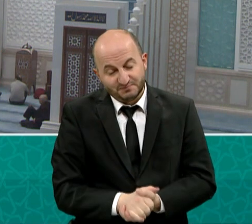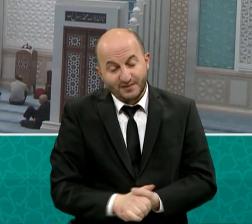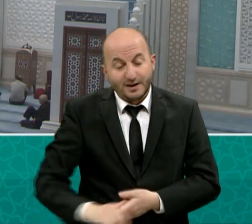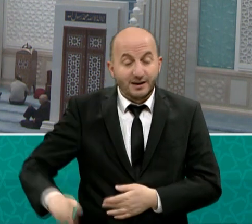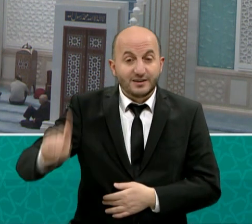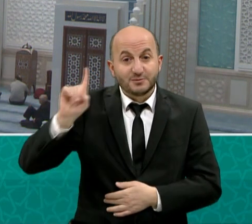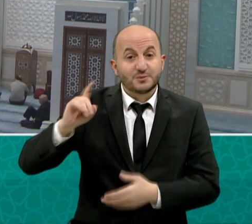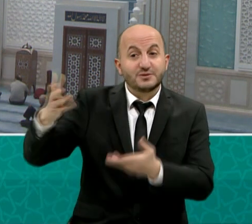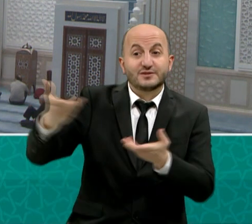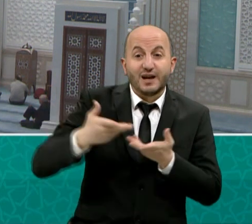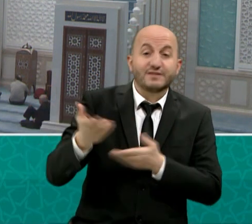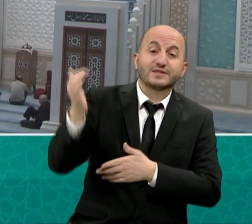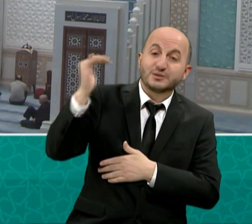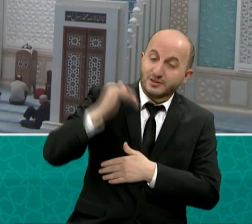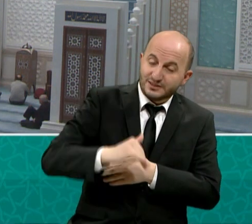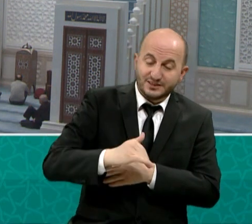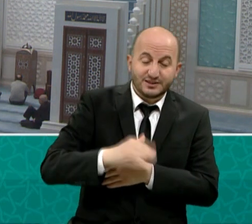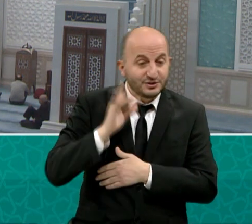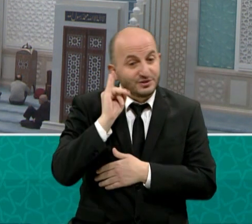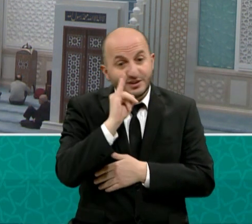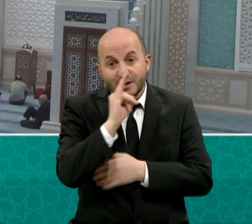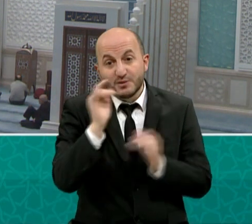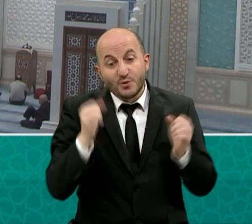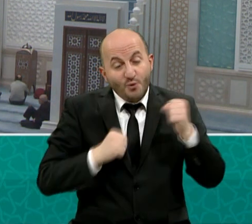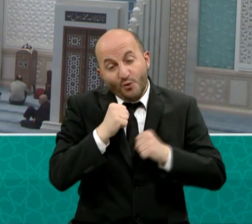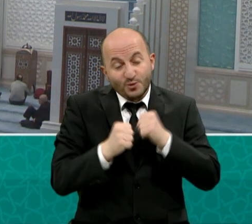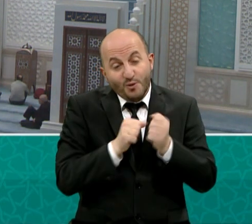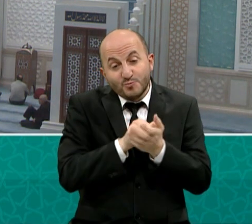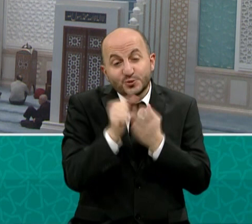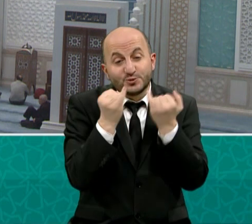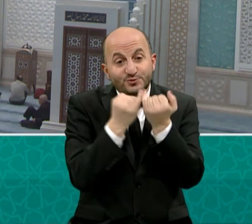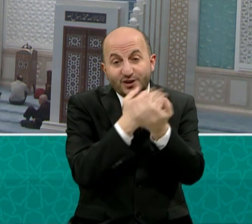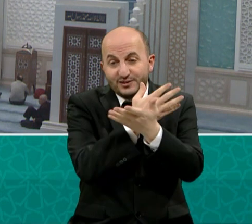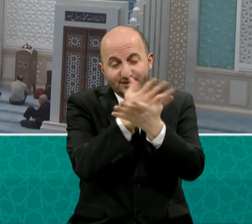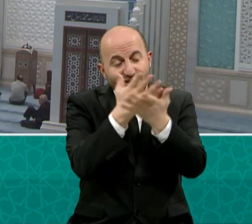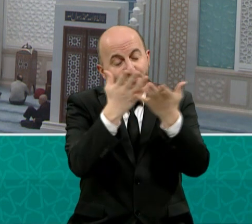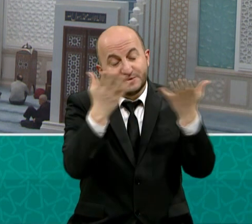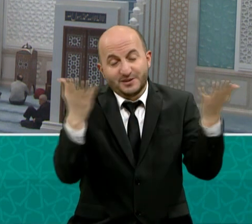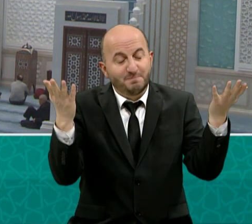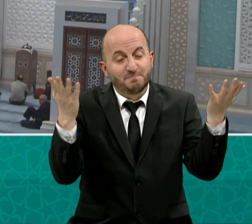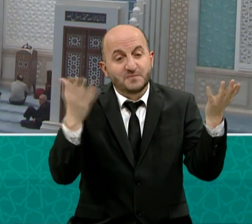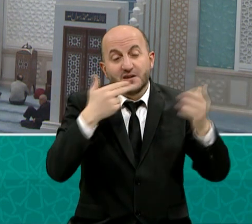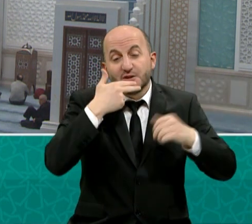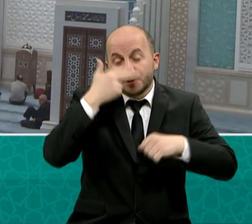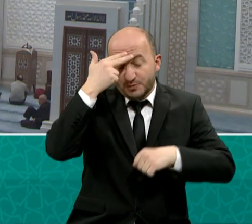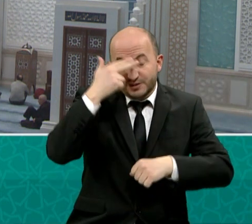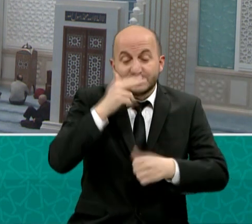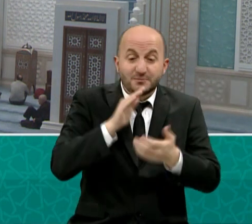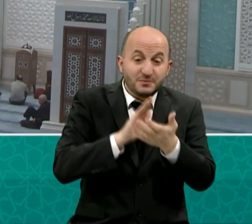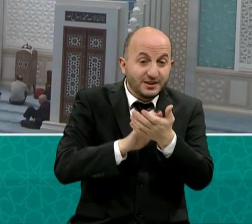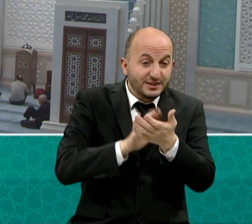Rabbimizin davetine icabet ederek camilere koşan bütün kardeşlerimizden Cuma'nın bu